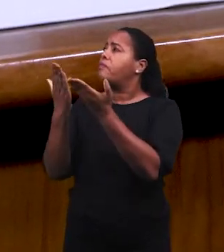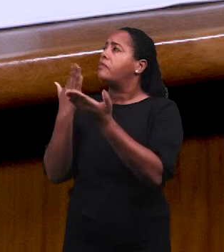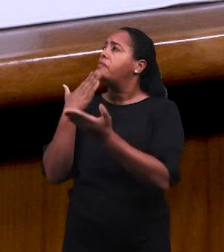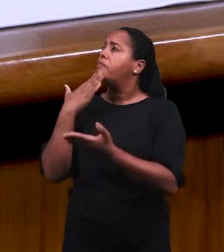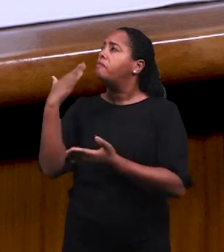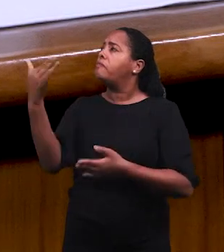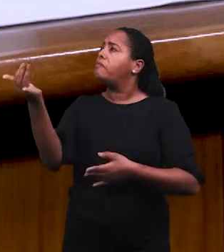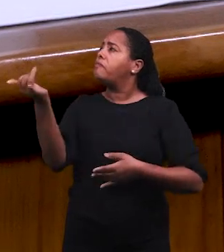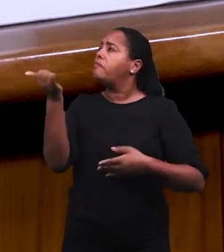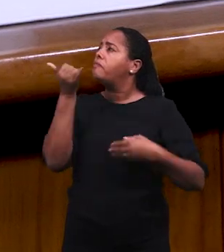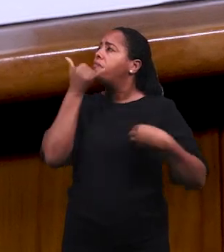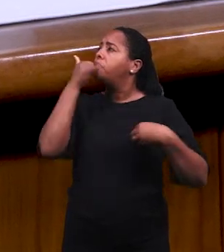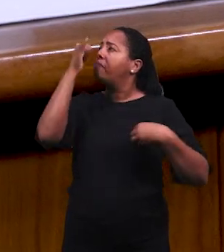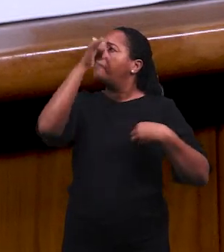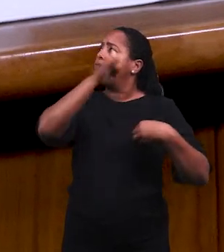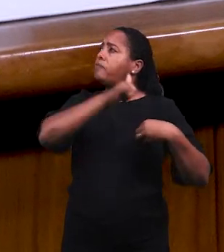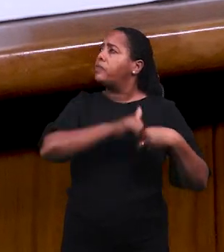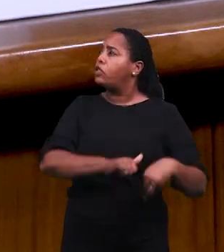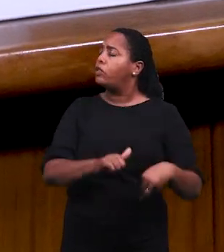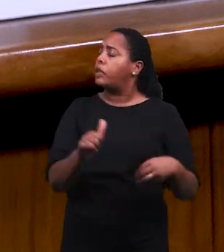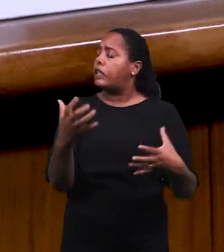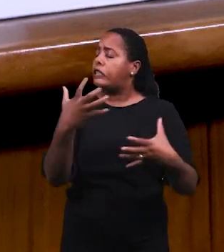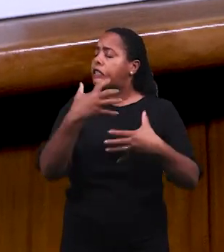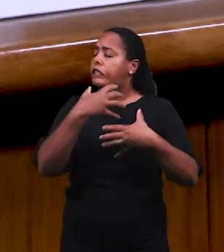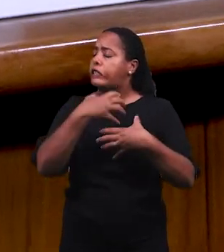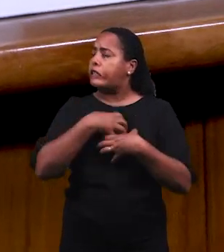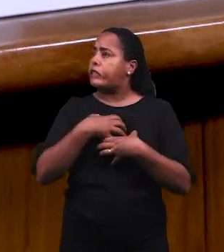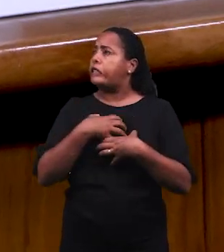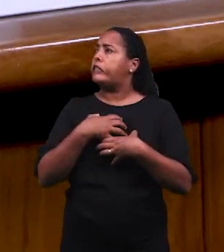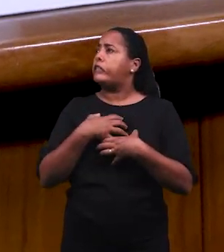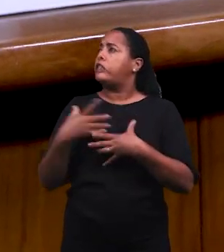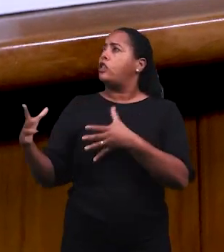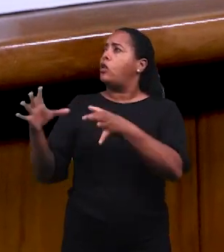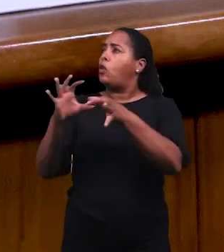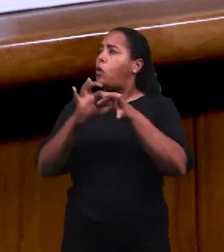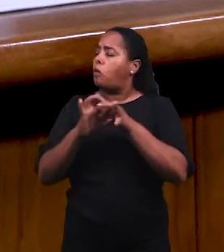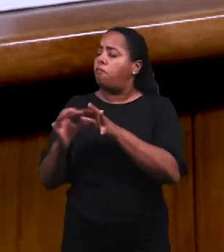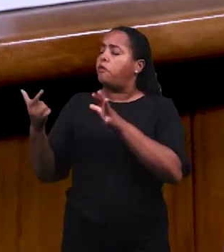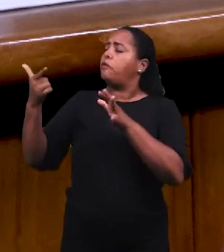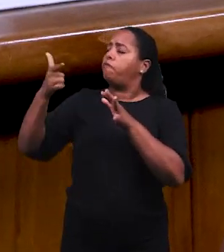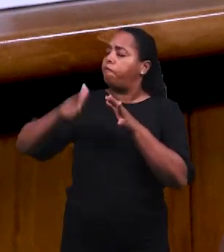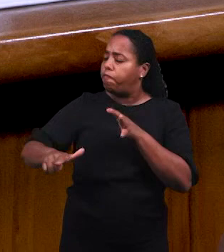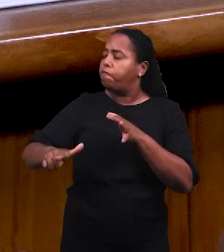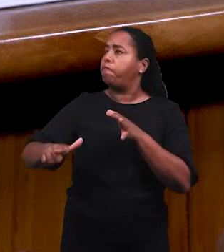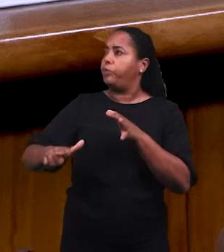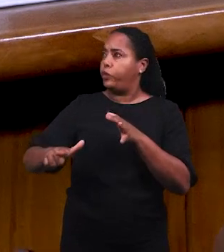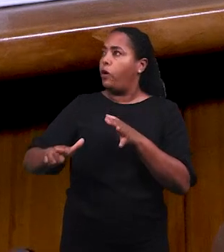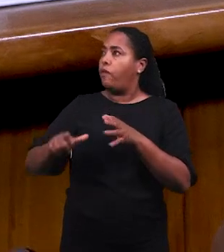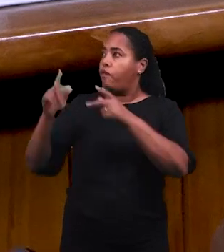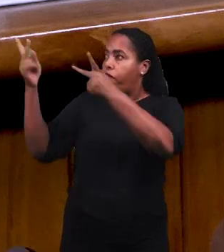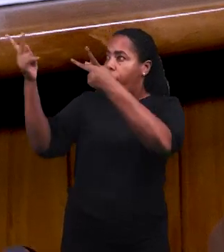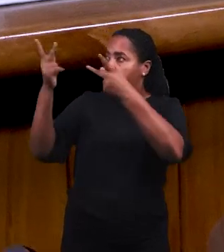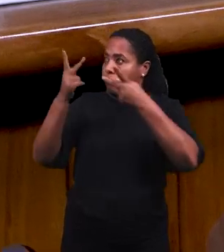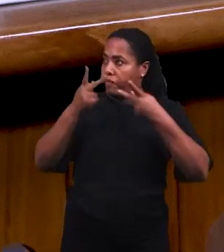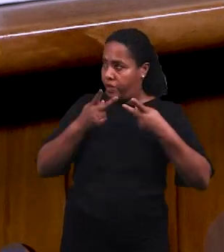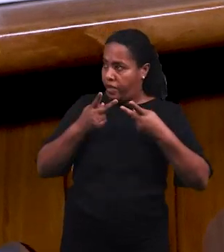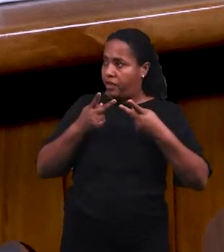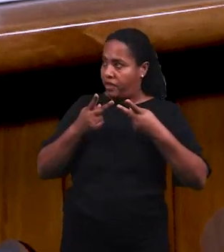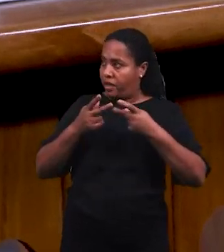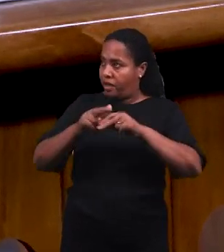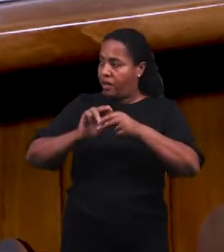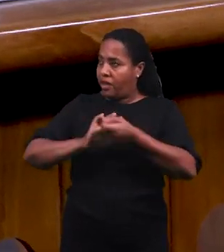и просим прощения, чтобы общение наше могло быть восстановлено в этот